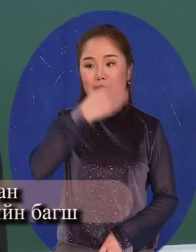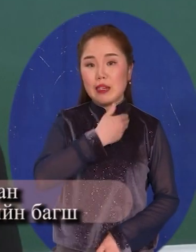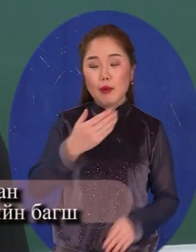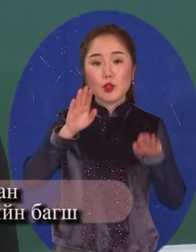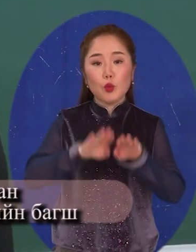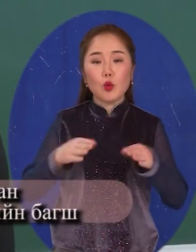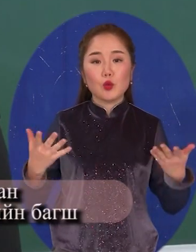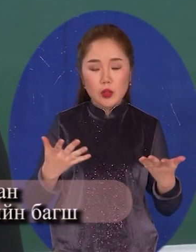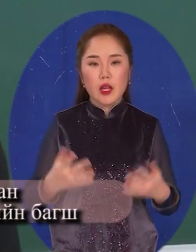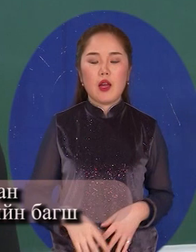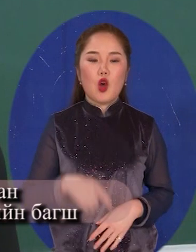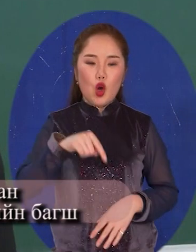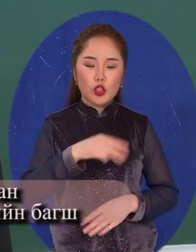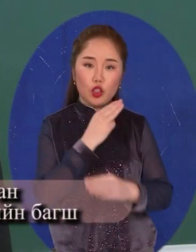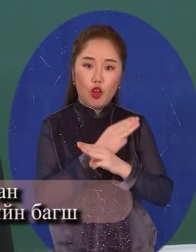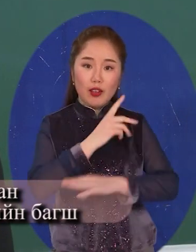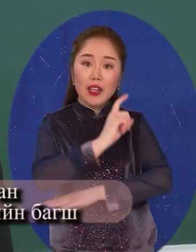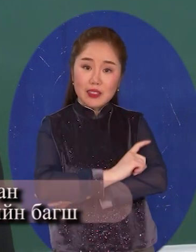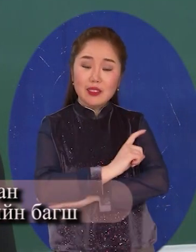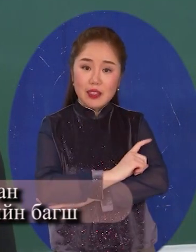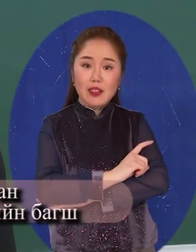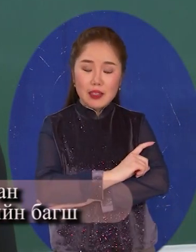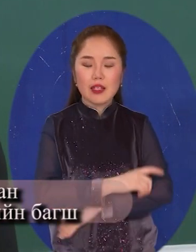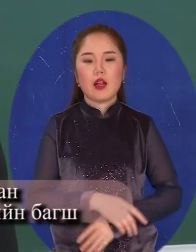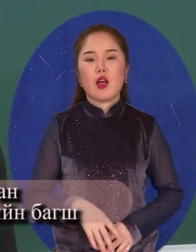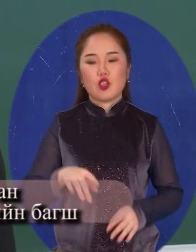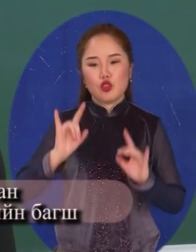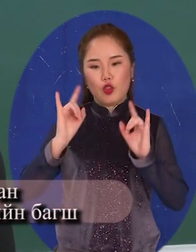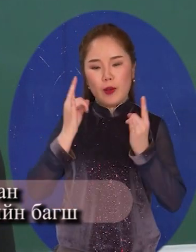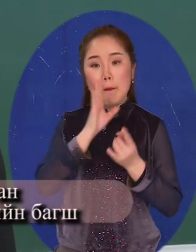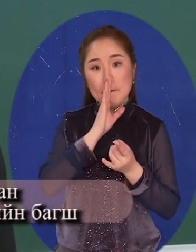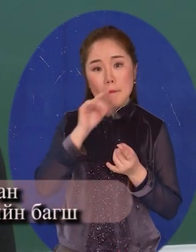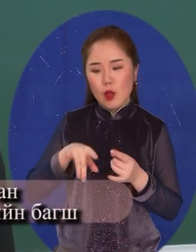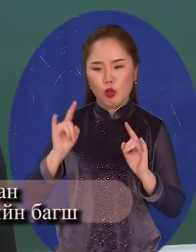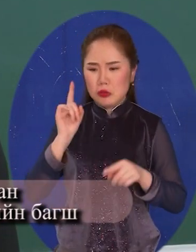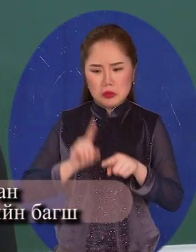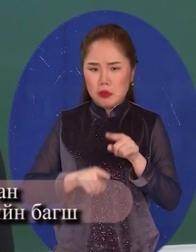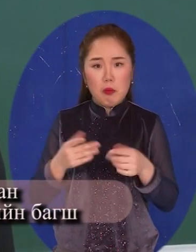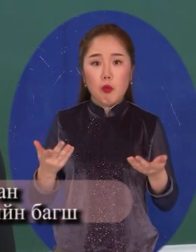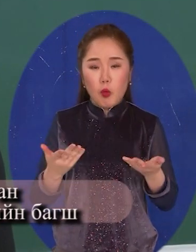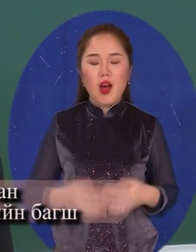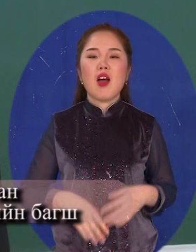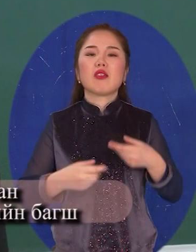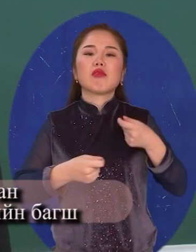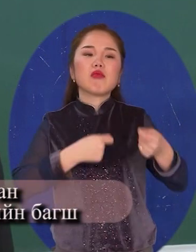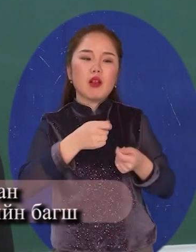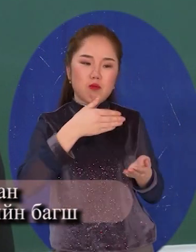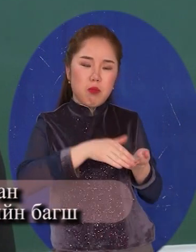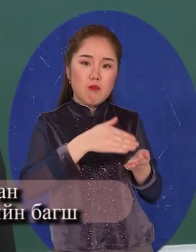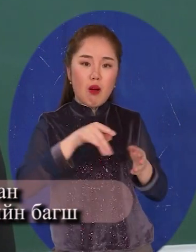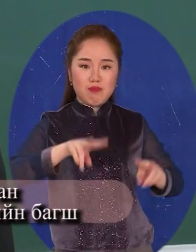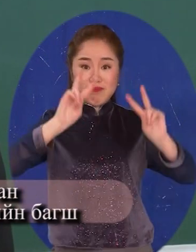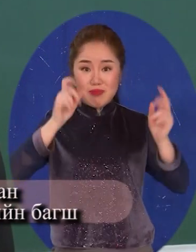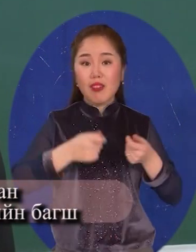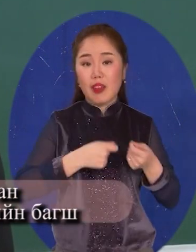Сәлеметсіңдер ме, балалар? Бүгін біз математика сабағының ойын ойнайық. Қандай ойын ойнаймыз дегенде, дүкен болып